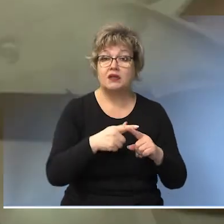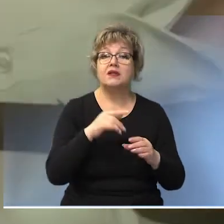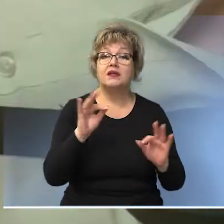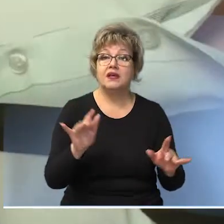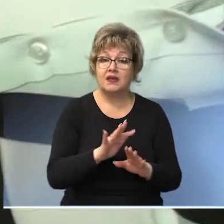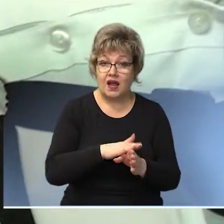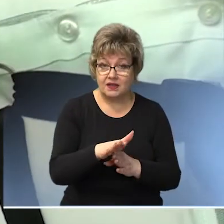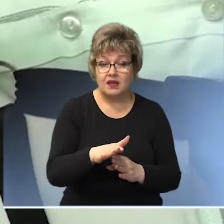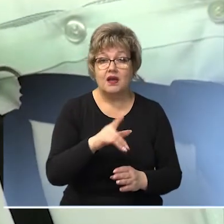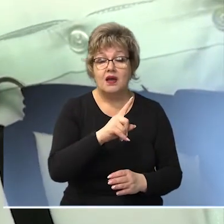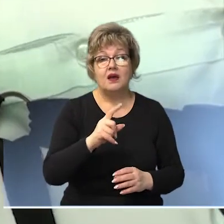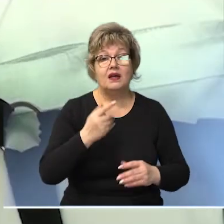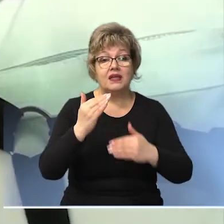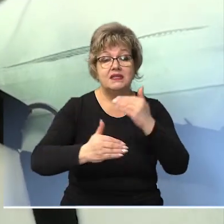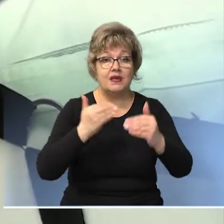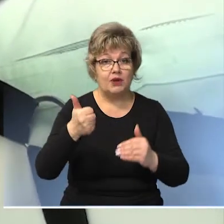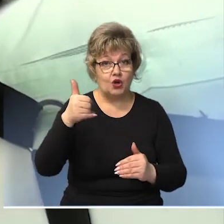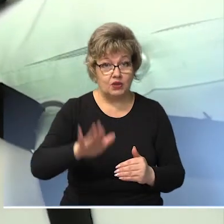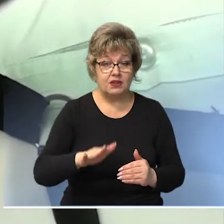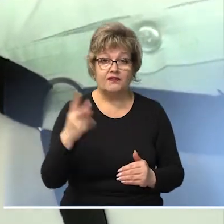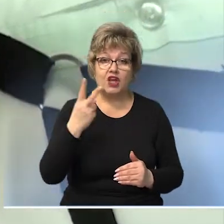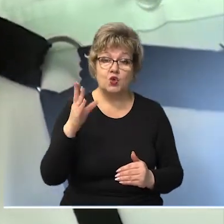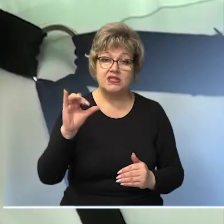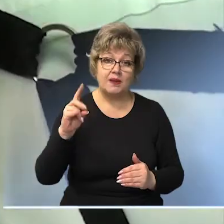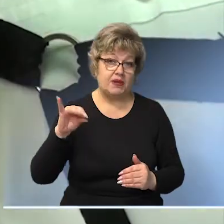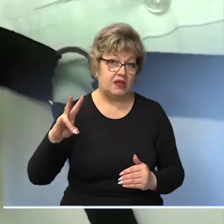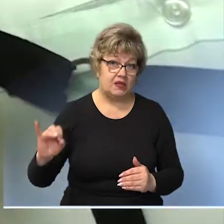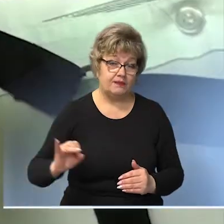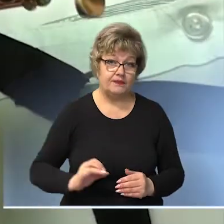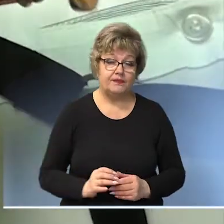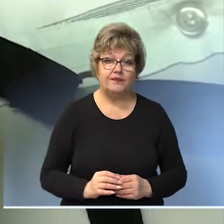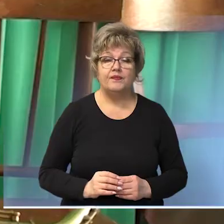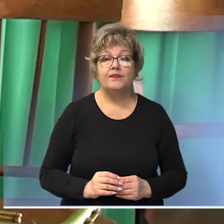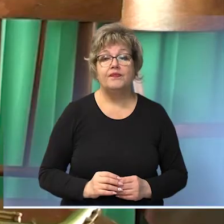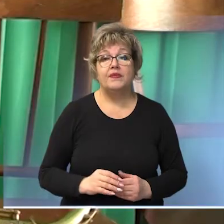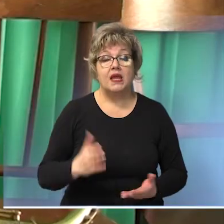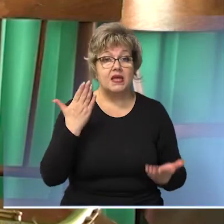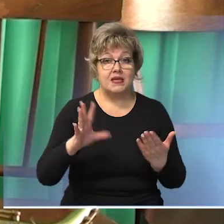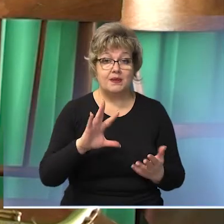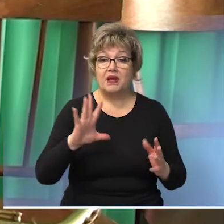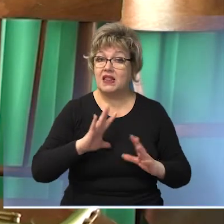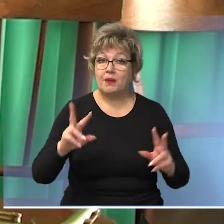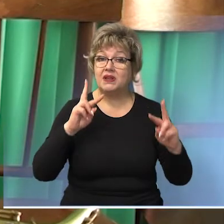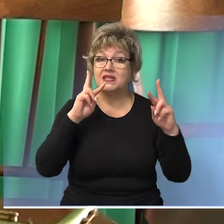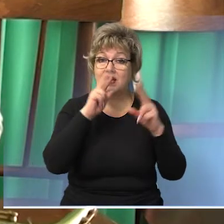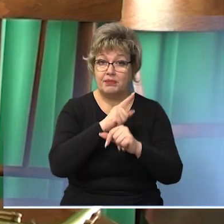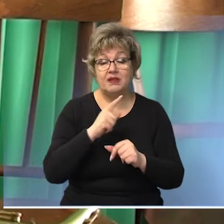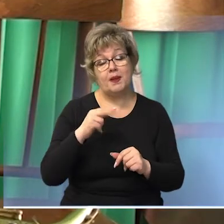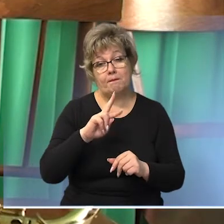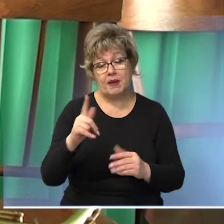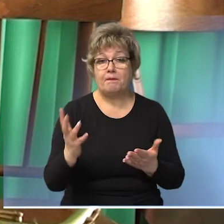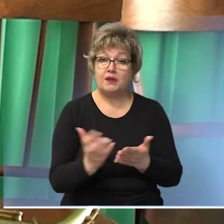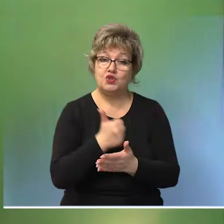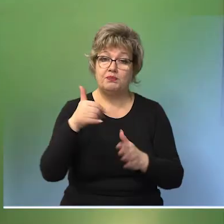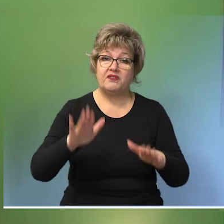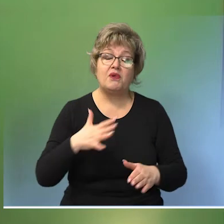играет. Дебютировал Леша на «Самородках России», стал лауреатом второй степени. Если не было бы запинки, то получил бы, наверное, первое